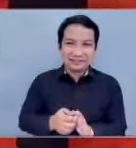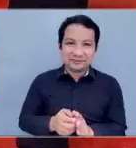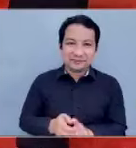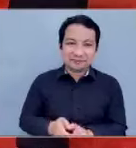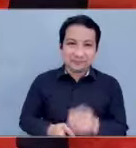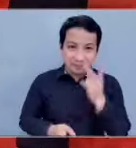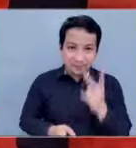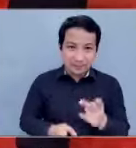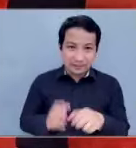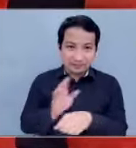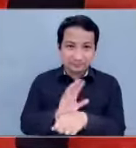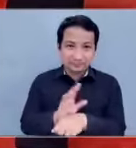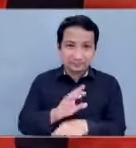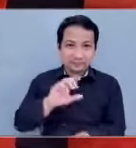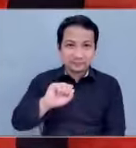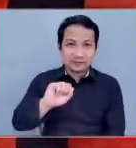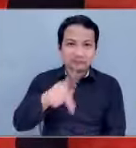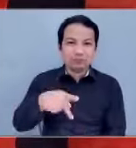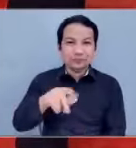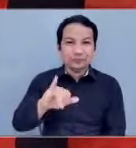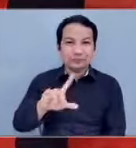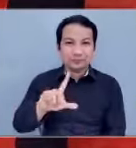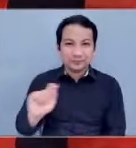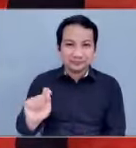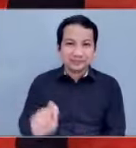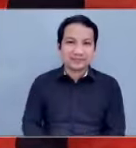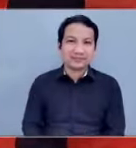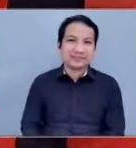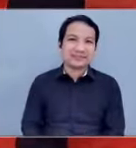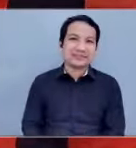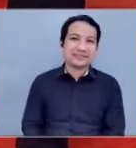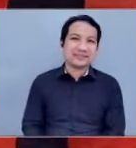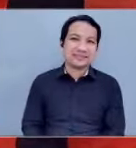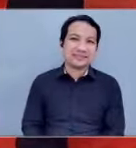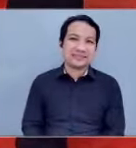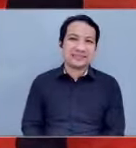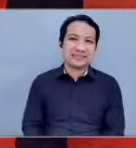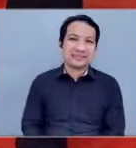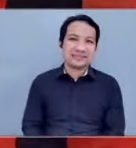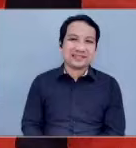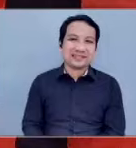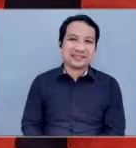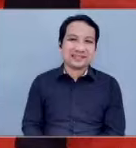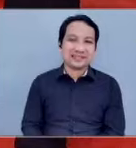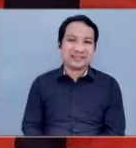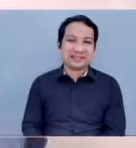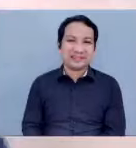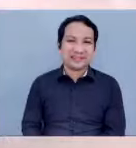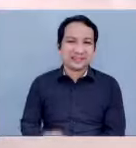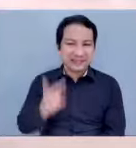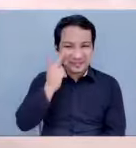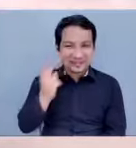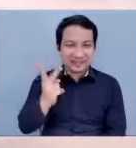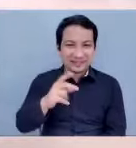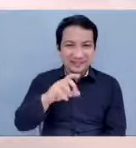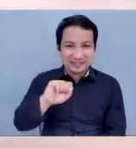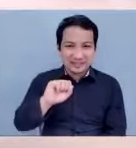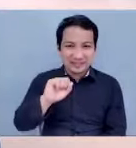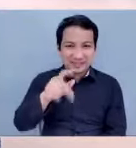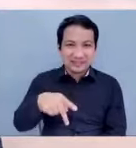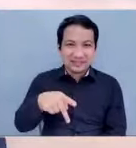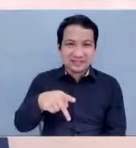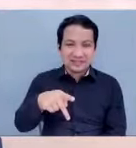movie na Split? Parang pwede ka sa ganun, di ba? Kaya mo yun. Kaya yan. Ganun ba yung naiisip mong path? Kasi ako, well, parang pag tinignan